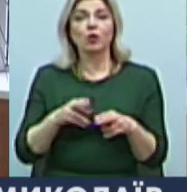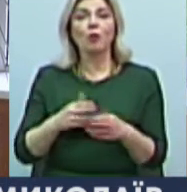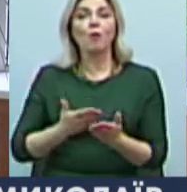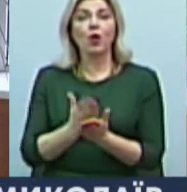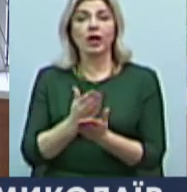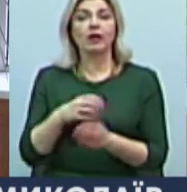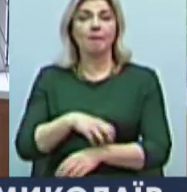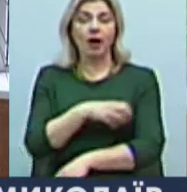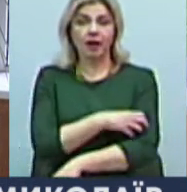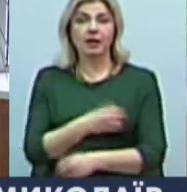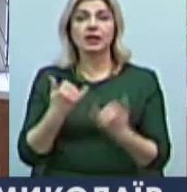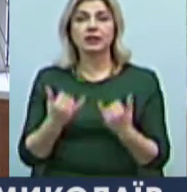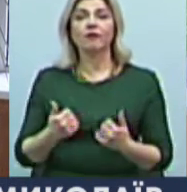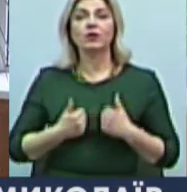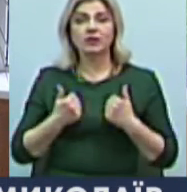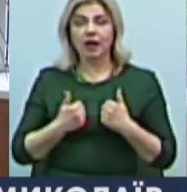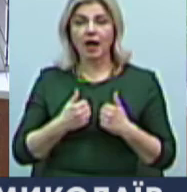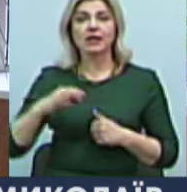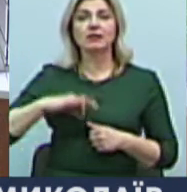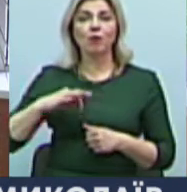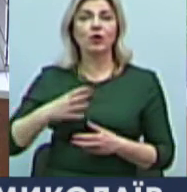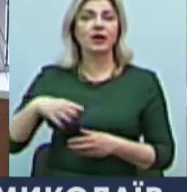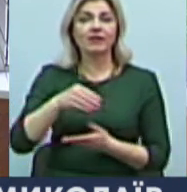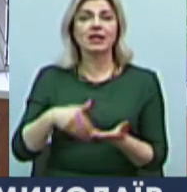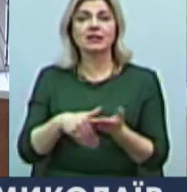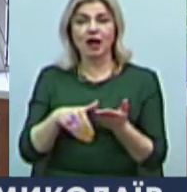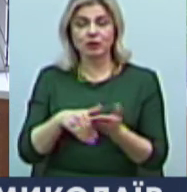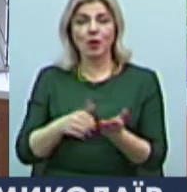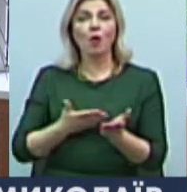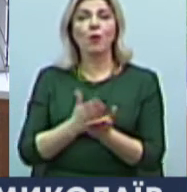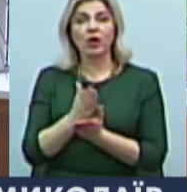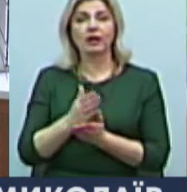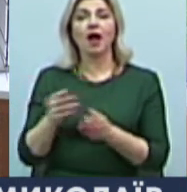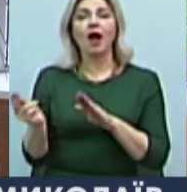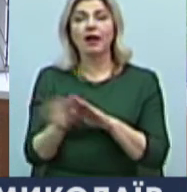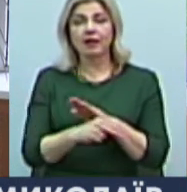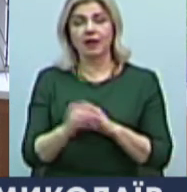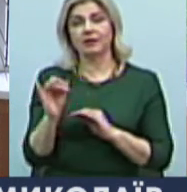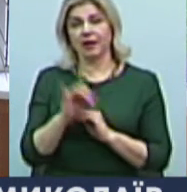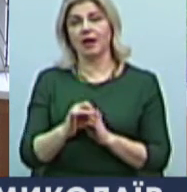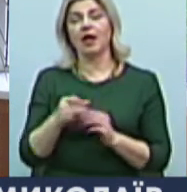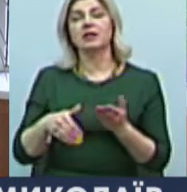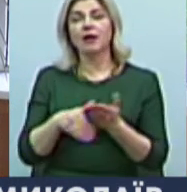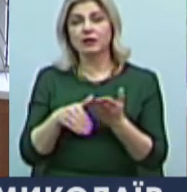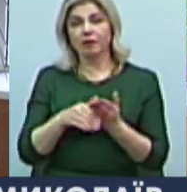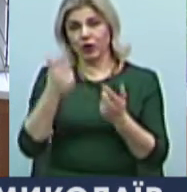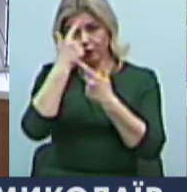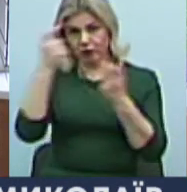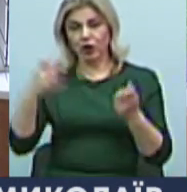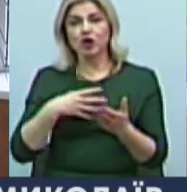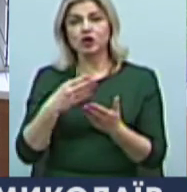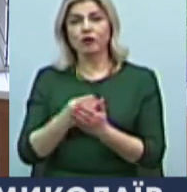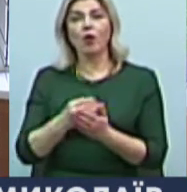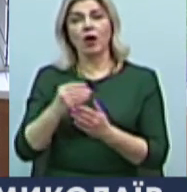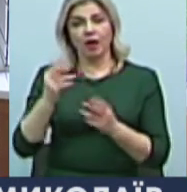сьогодні намагатимуться акумулювати всі засоби політичної агітації, всі засоби і методи донесення своїх меседжів,